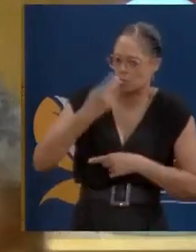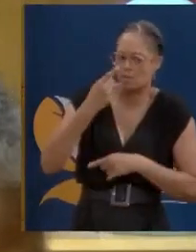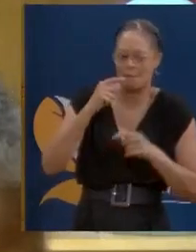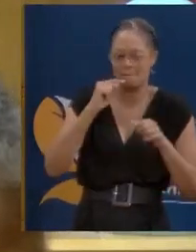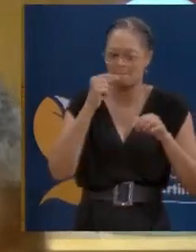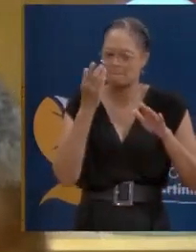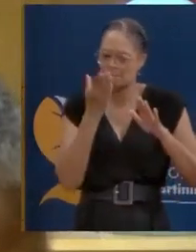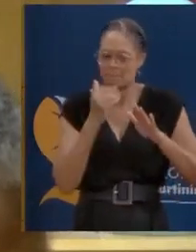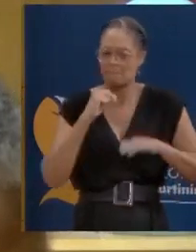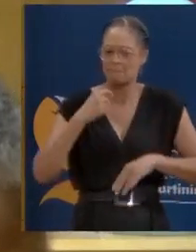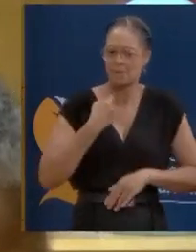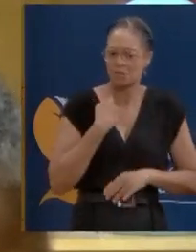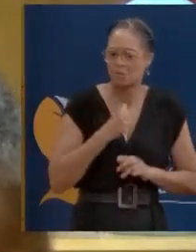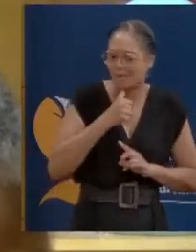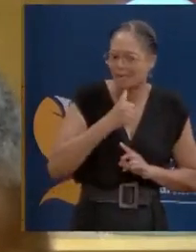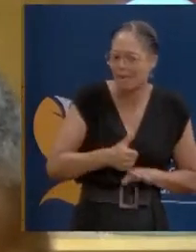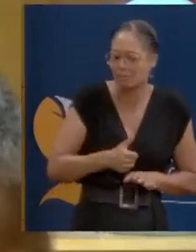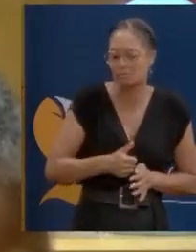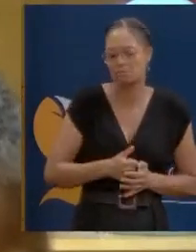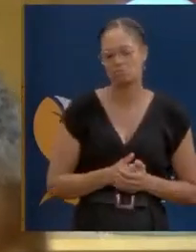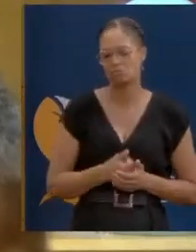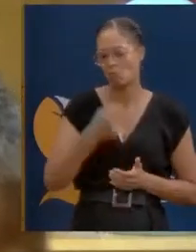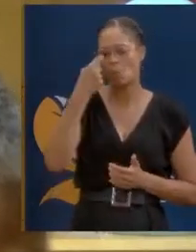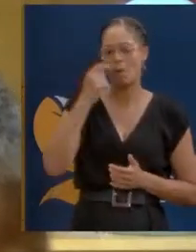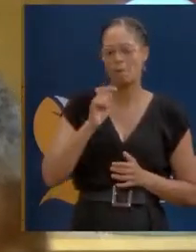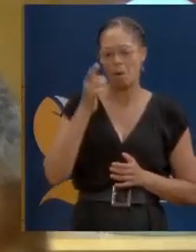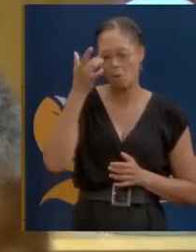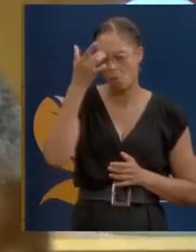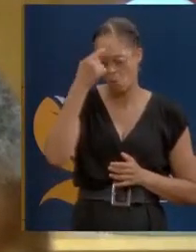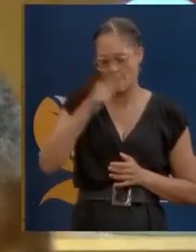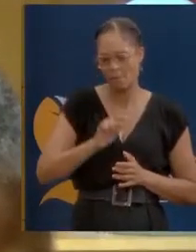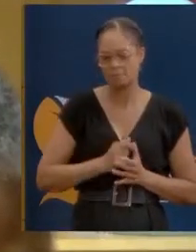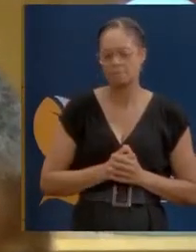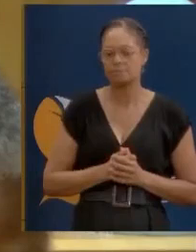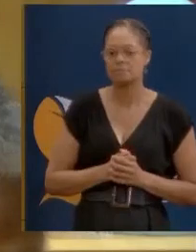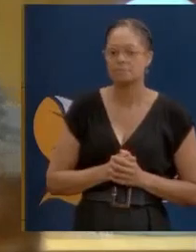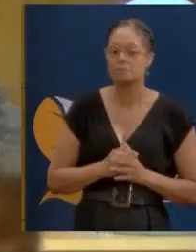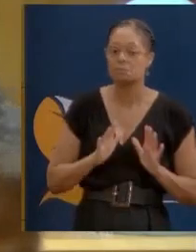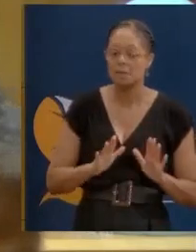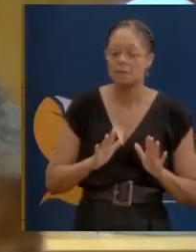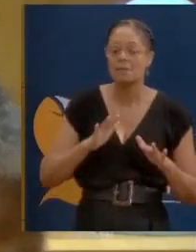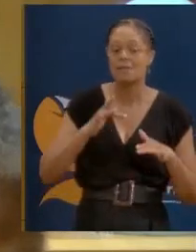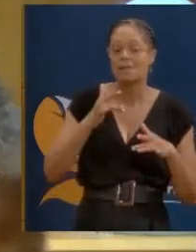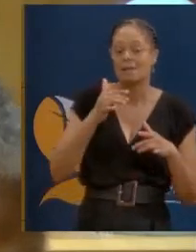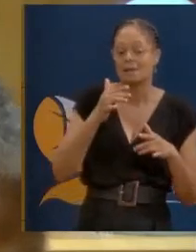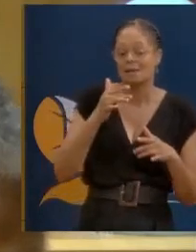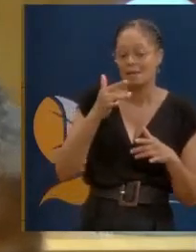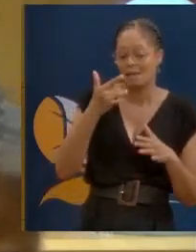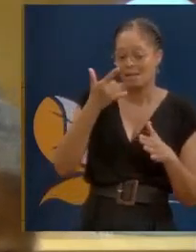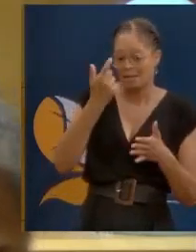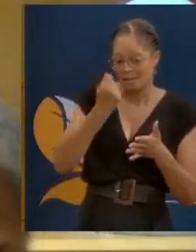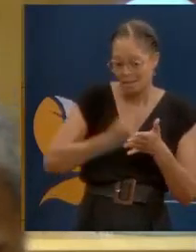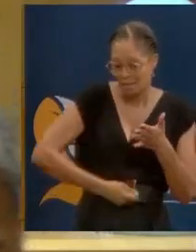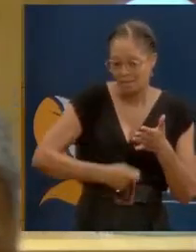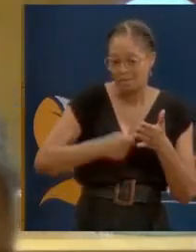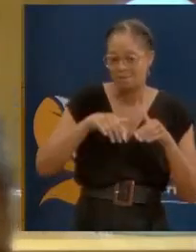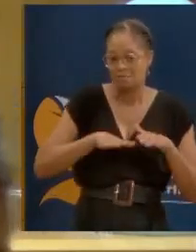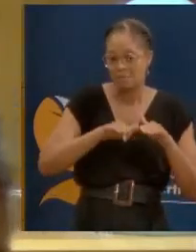sûr, lorsqu'on va baisser l'octroi de mer, la grande distribution va continuer à